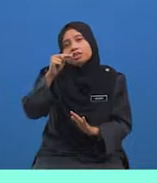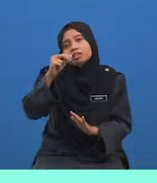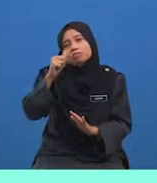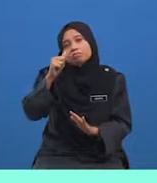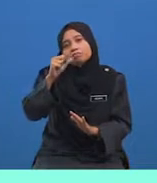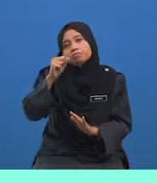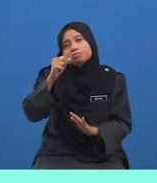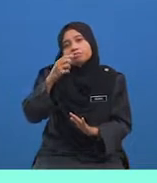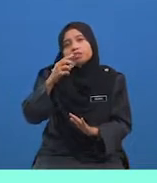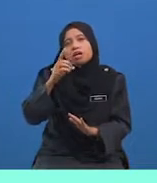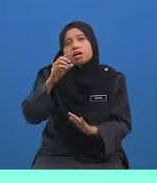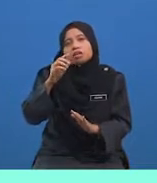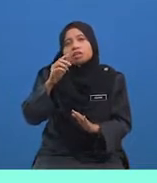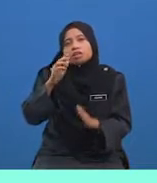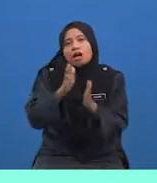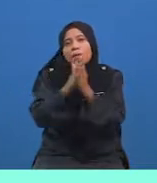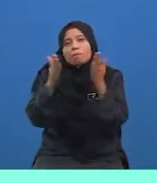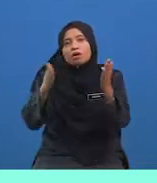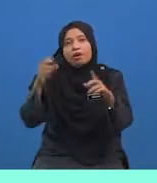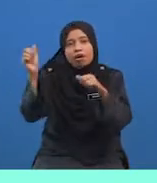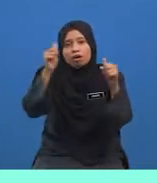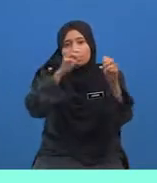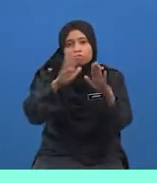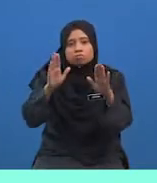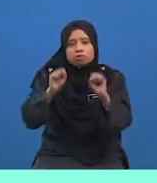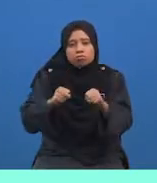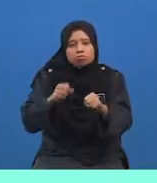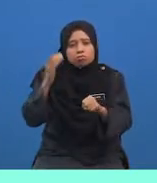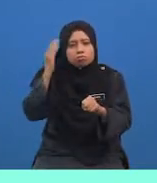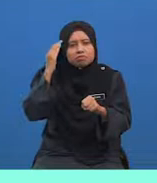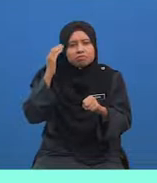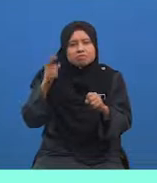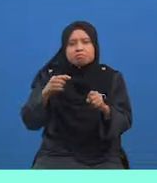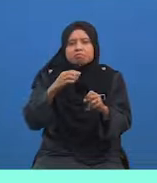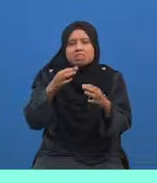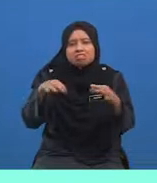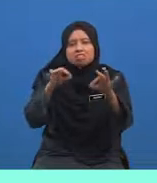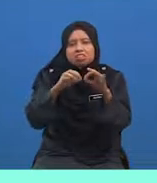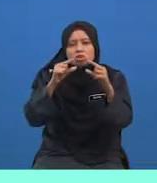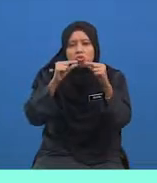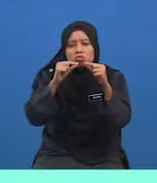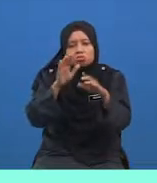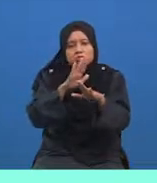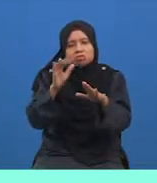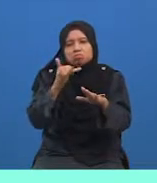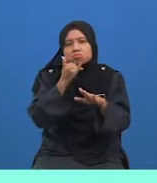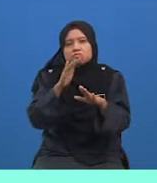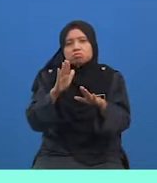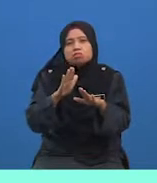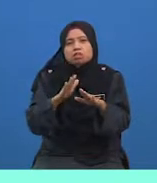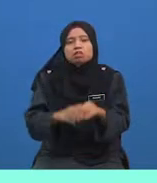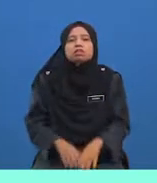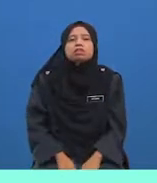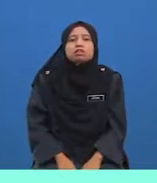hasutan dan kabar angin yang sukar ditapis. Kesan yang kedua pula adalah